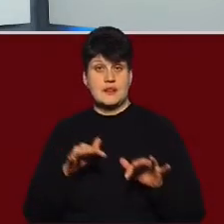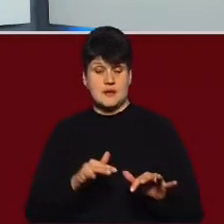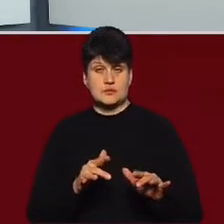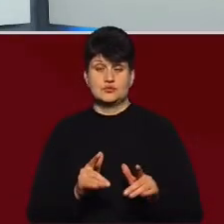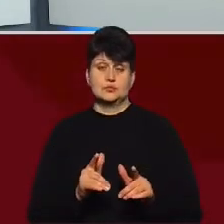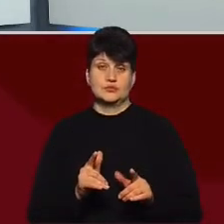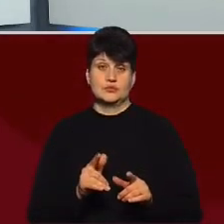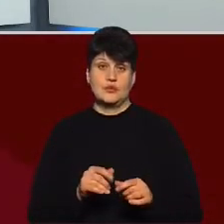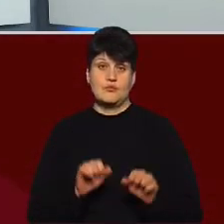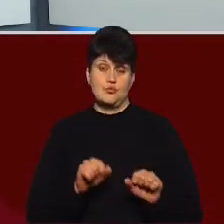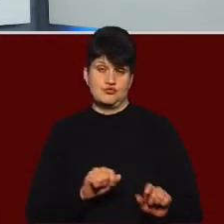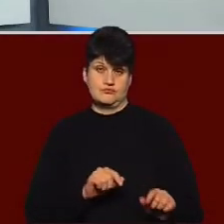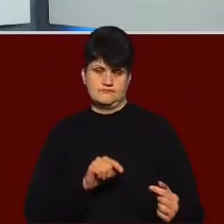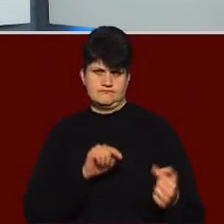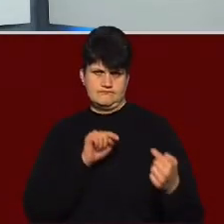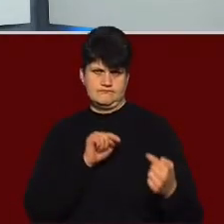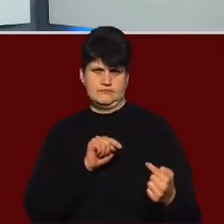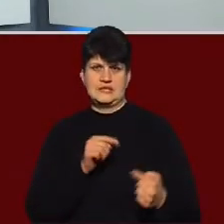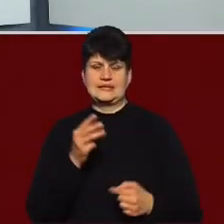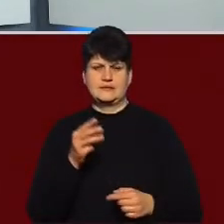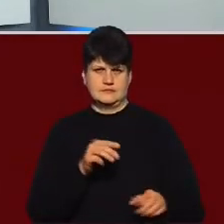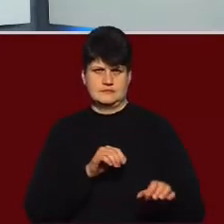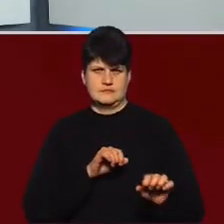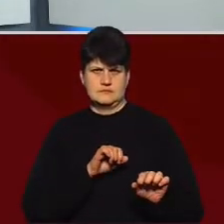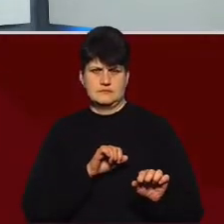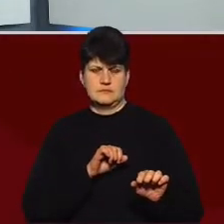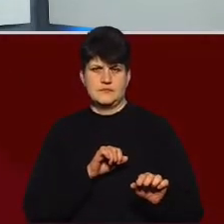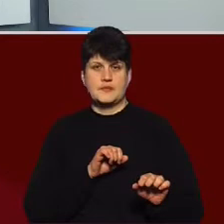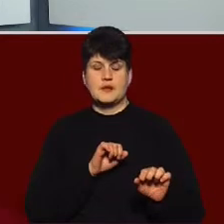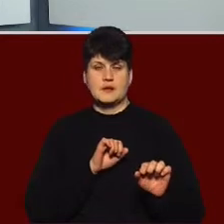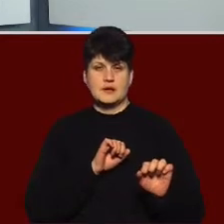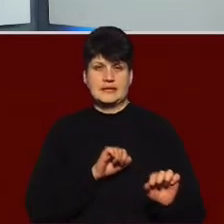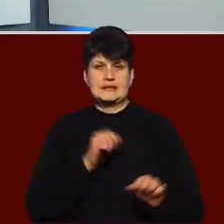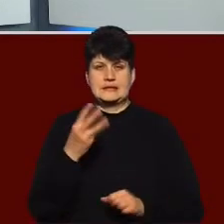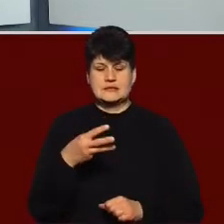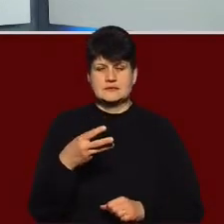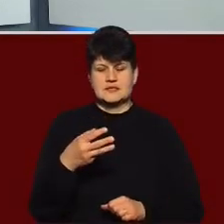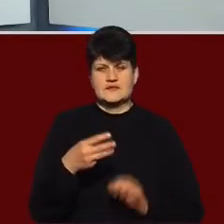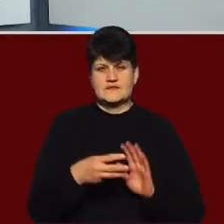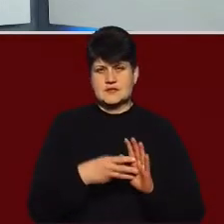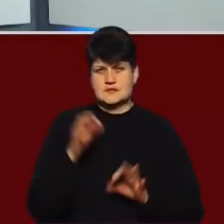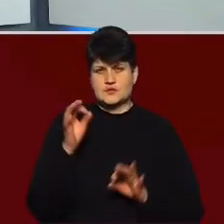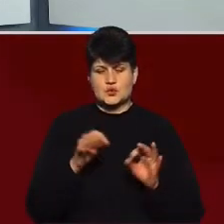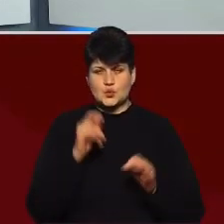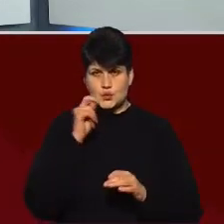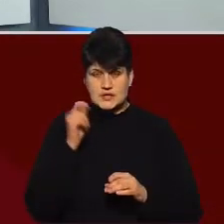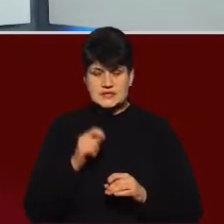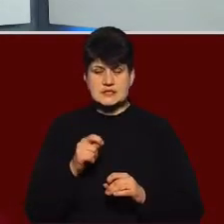опір 33% опитаних українців в цілому. Тобто опитані були люди від 18 років по всій території України.